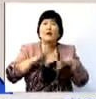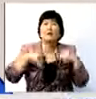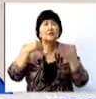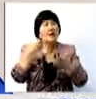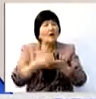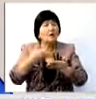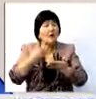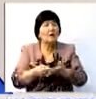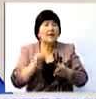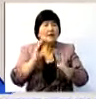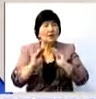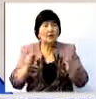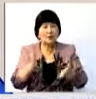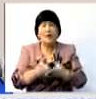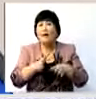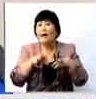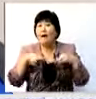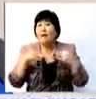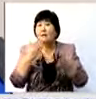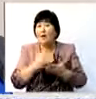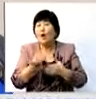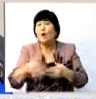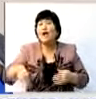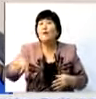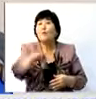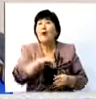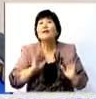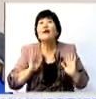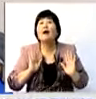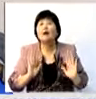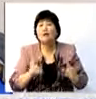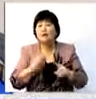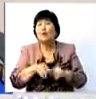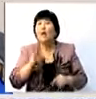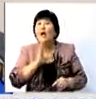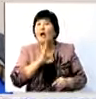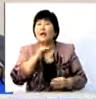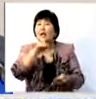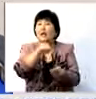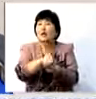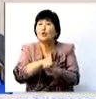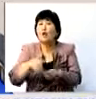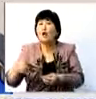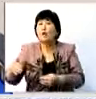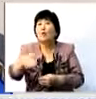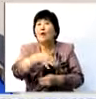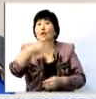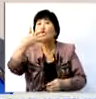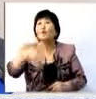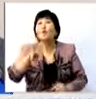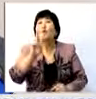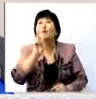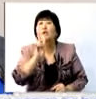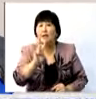қымбатты заттармен үсті әшекейленген, және оның маңайына тек сол бір әйел адамның жерленуінің маңайына 52